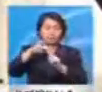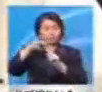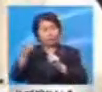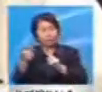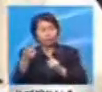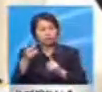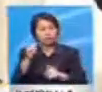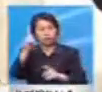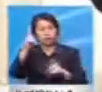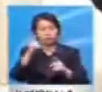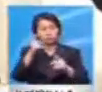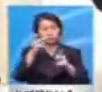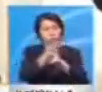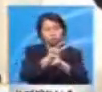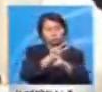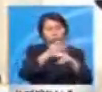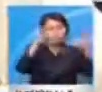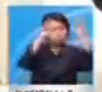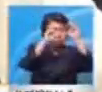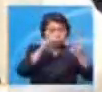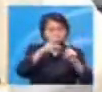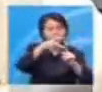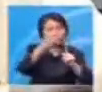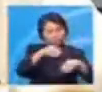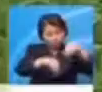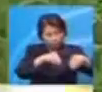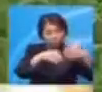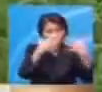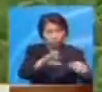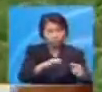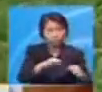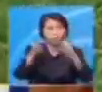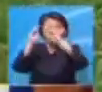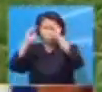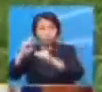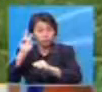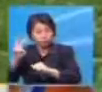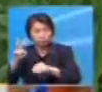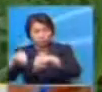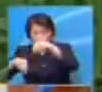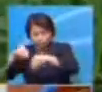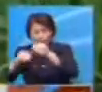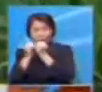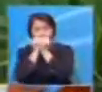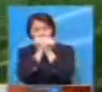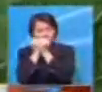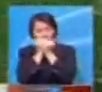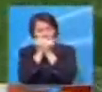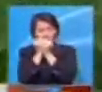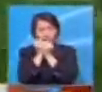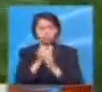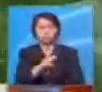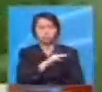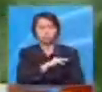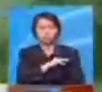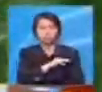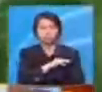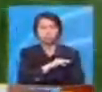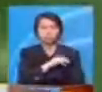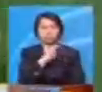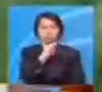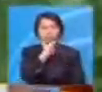mereka tanam padi musim kering yang lain kita boleh tanam jagung Menteri pertanian dan industri asas Tani Datuk Seri Ahmad shabri Chik berkata program